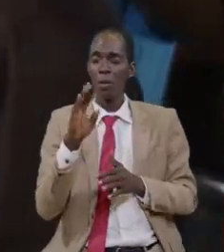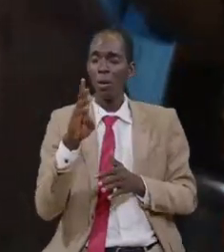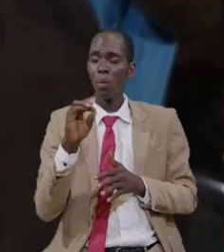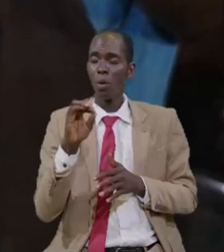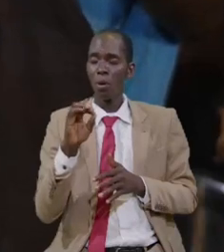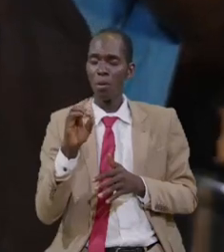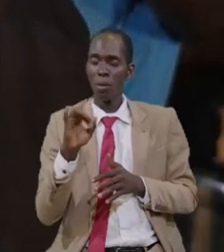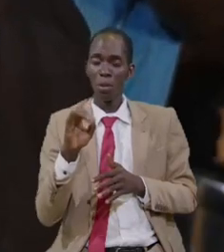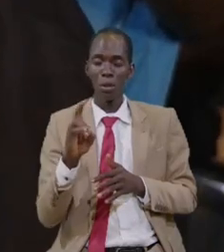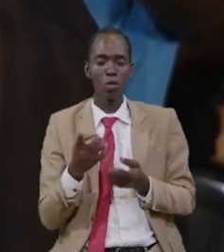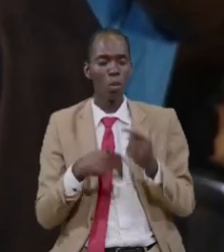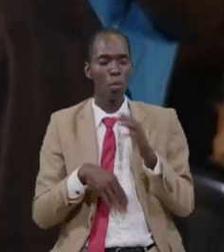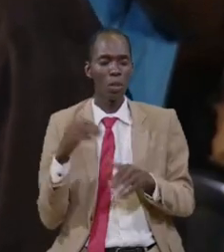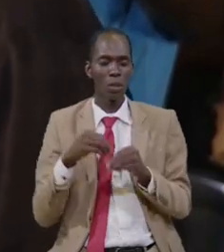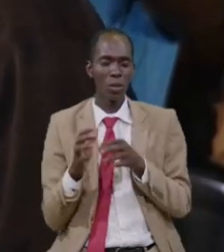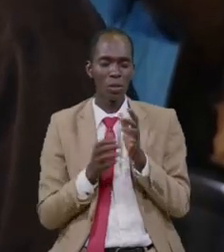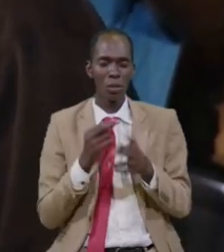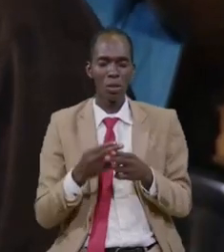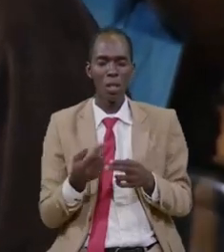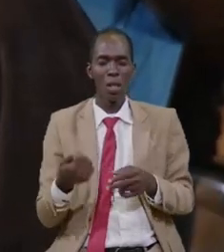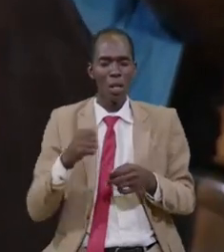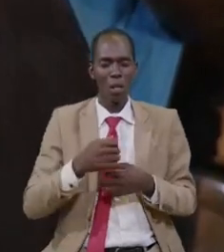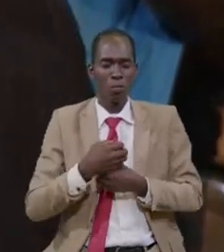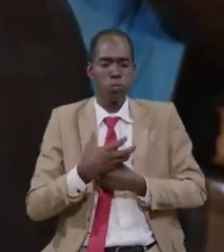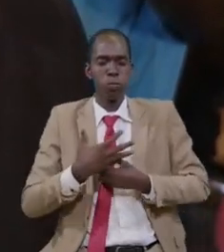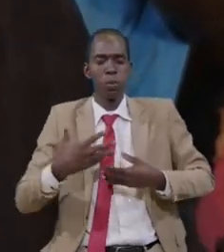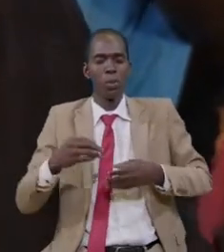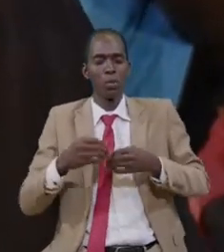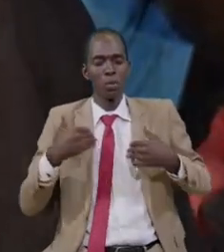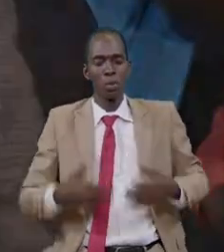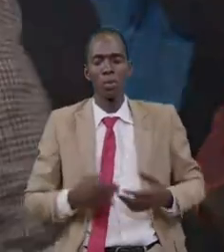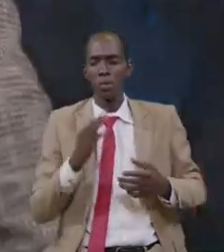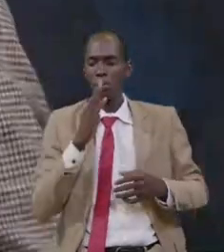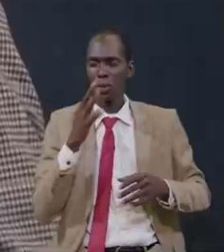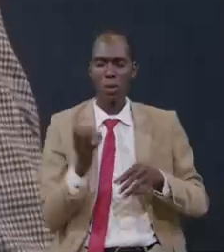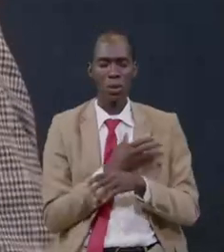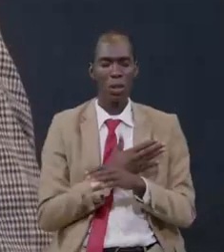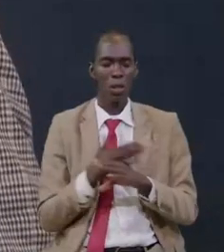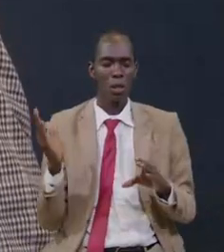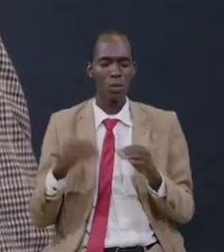Jésus. Éléphantiasis, sois ôté au nom de Jésus.